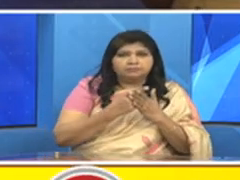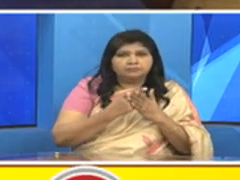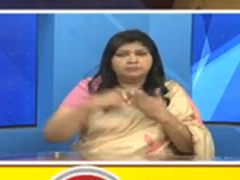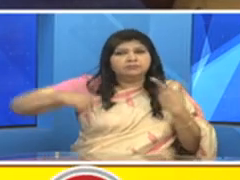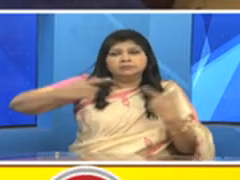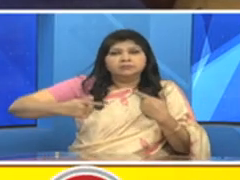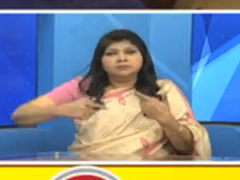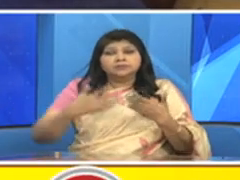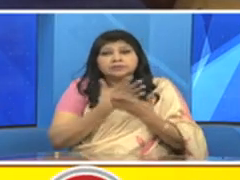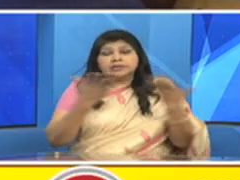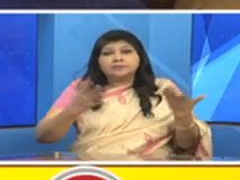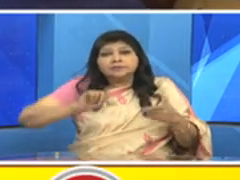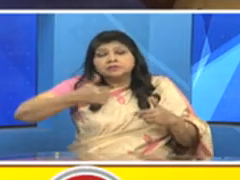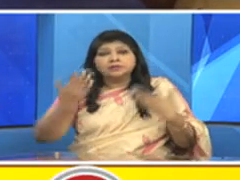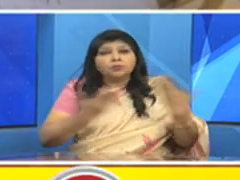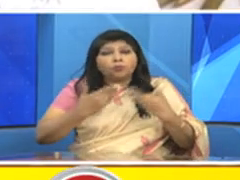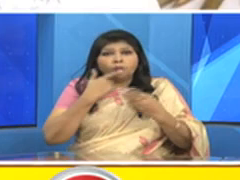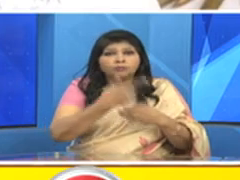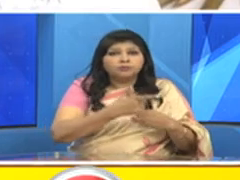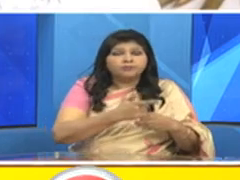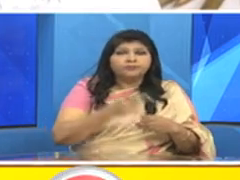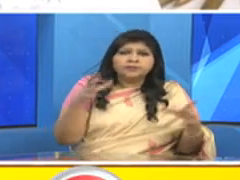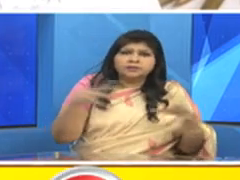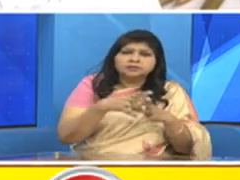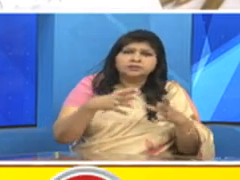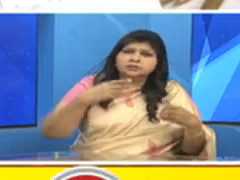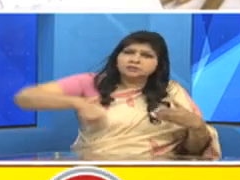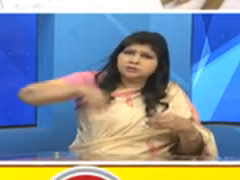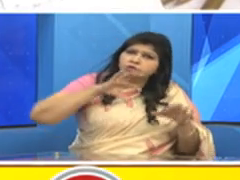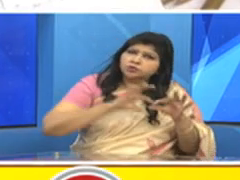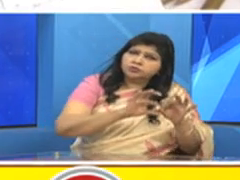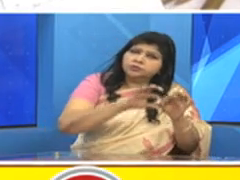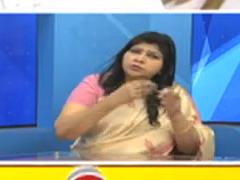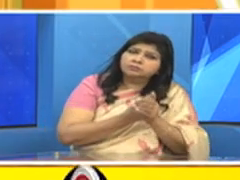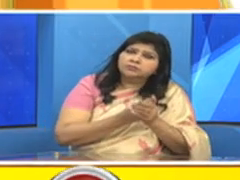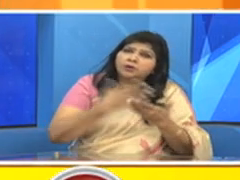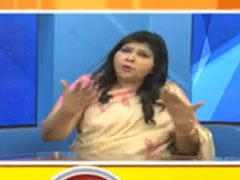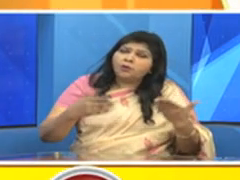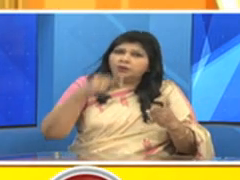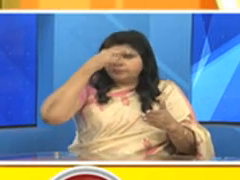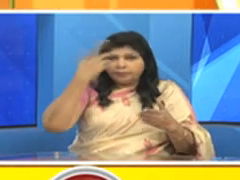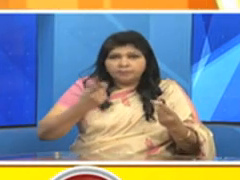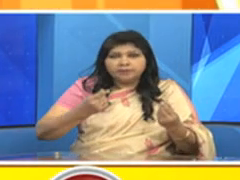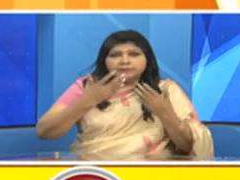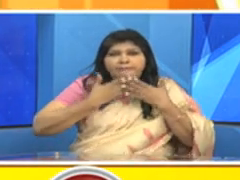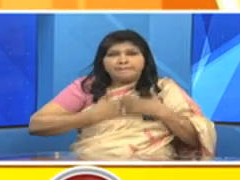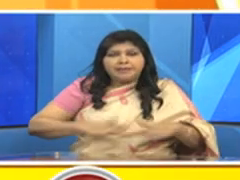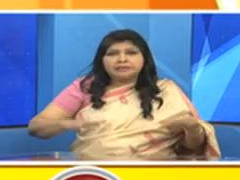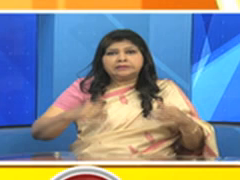और इसकी सबसे बड़ी वजह यह है इस क्षेत्र से जुड़े हर एक मुद्दे को शांति के